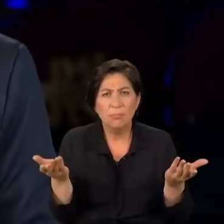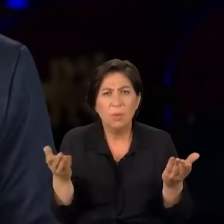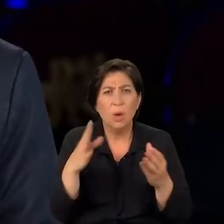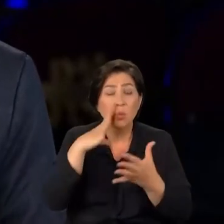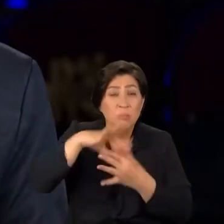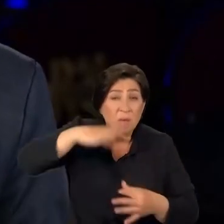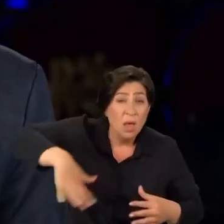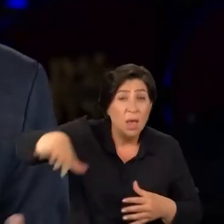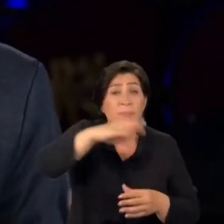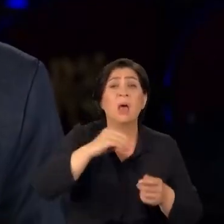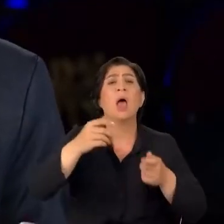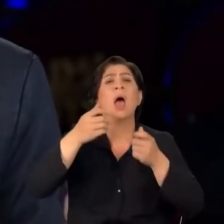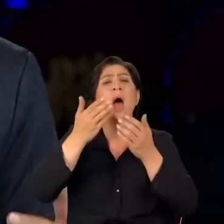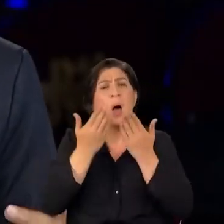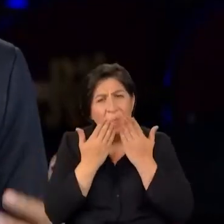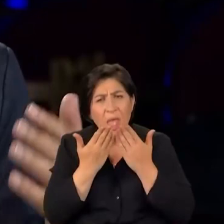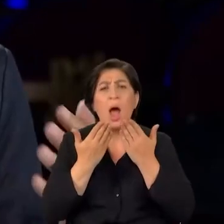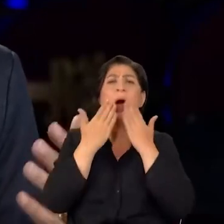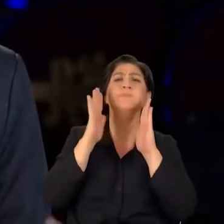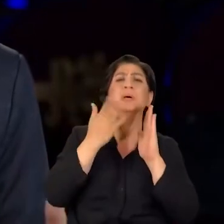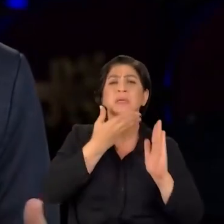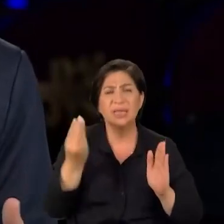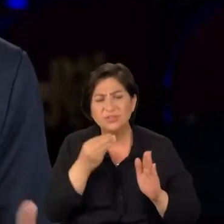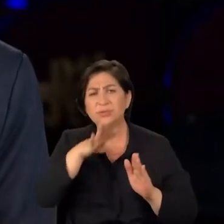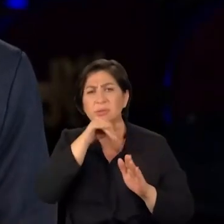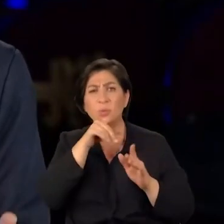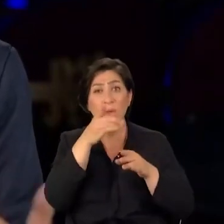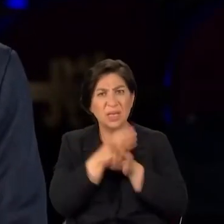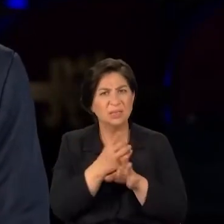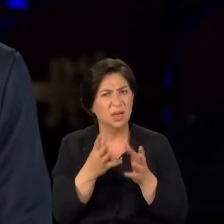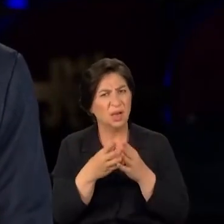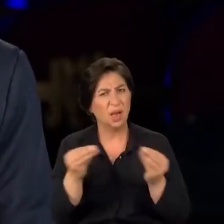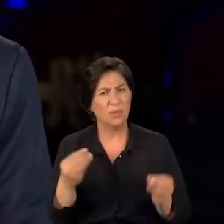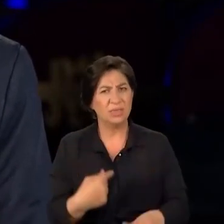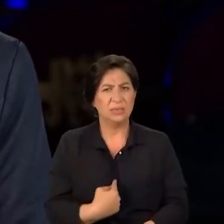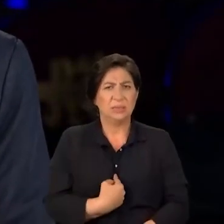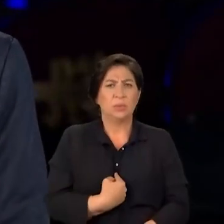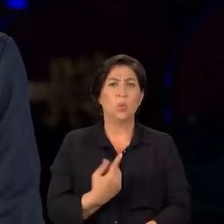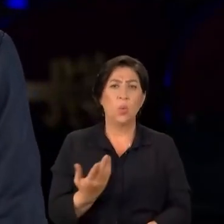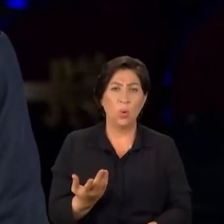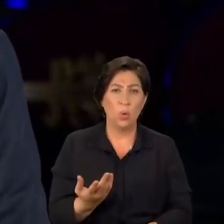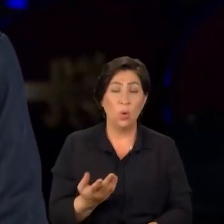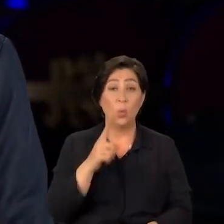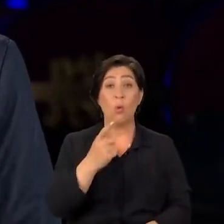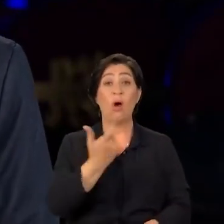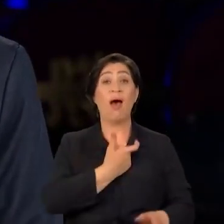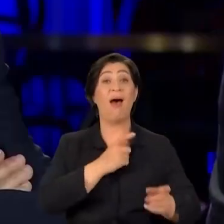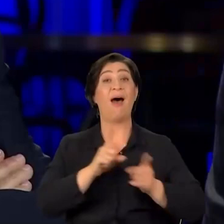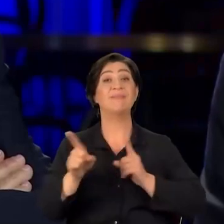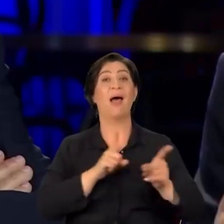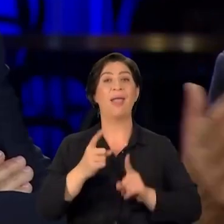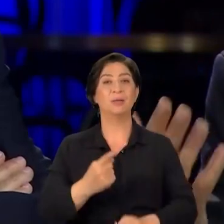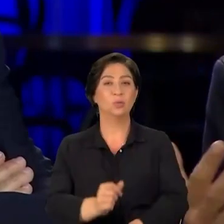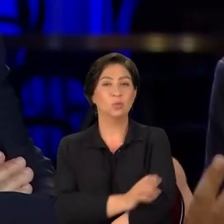insanlar eğitimli, eğitimsiz, genç, yaşlı bu sahicilik gitimini yaşıyor ve hissediyor. Dolayısıyla bu adalet duygusu, biraz da